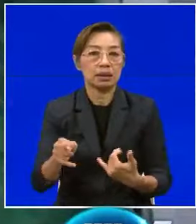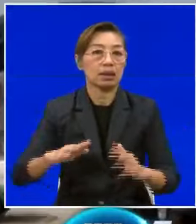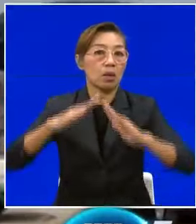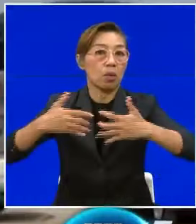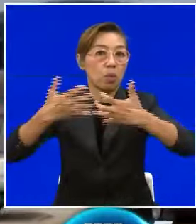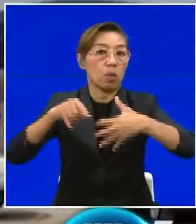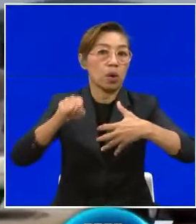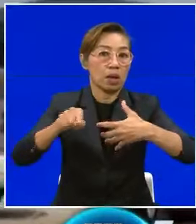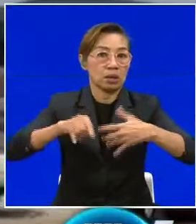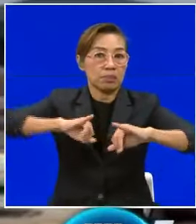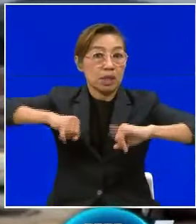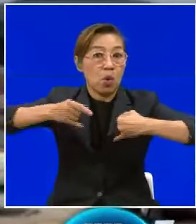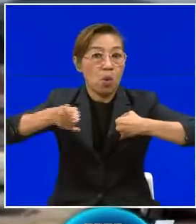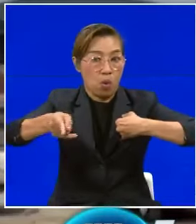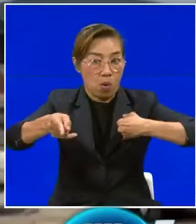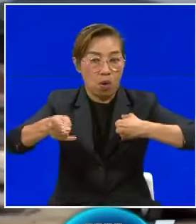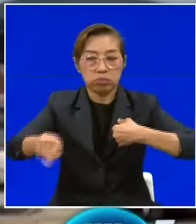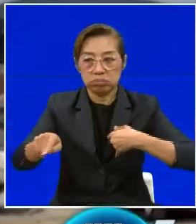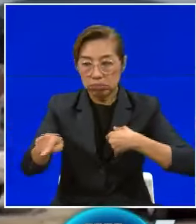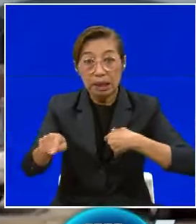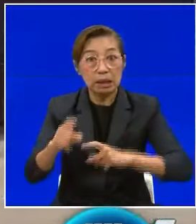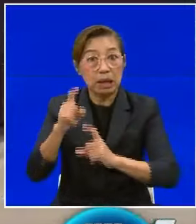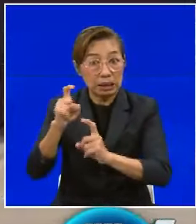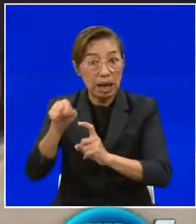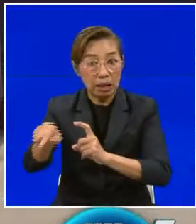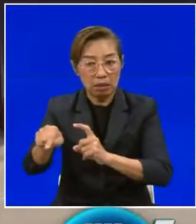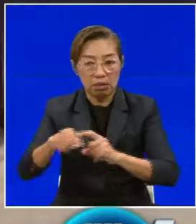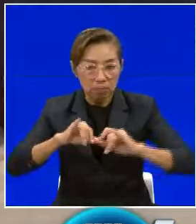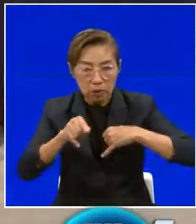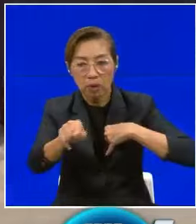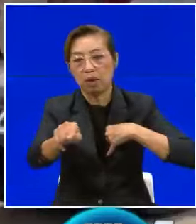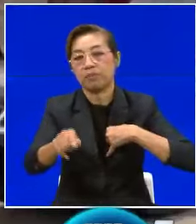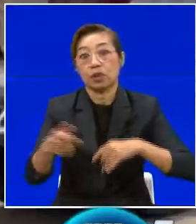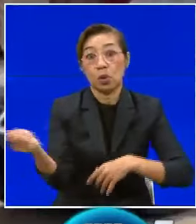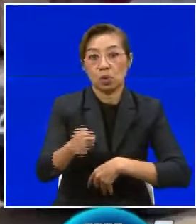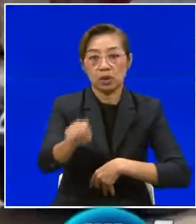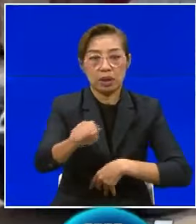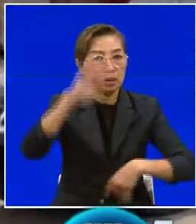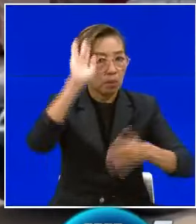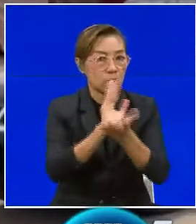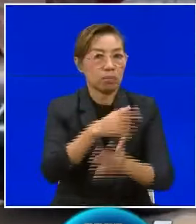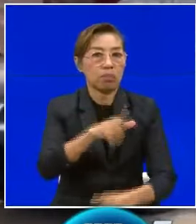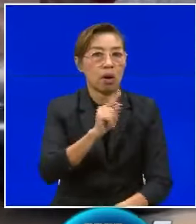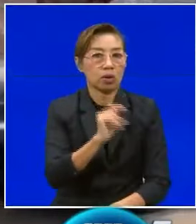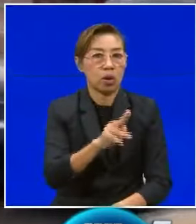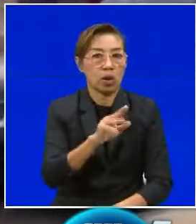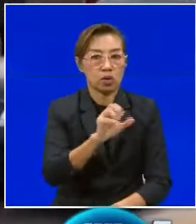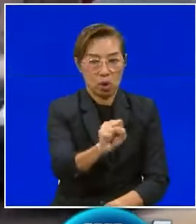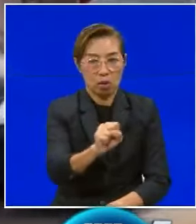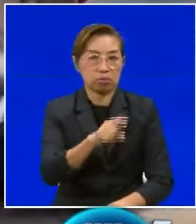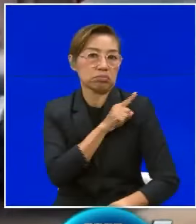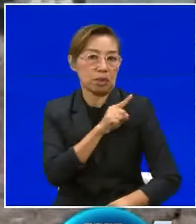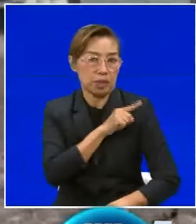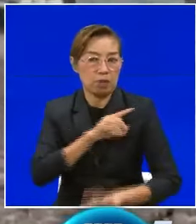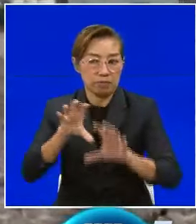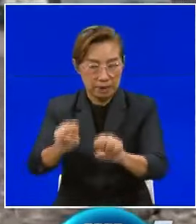ค่ะกับผู้ครอบครองวัตถุอันตรายทางตำรวจปทส.เป็นผู้ทำบันทึกการจับกุมโดยทางสำนักงานอุตสาหกรรมจังหวัดชลบุรีนะค